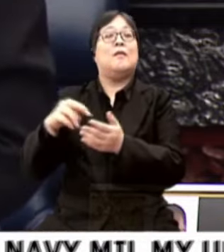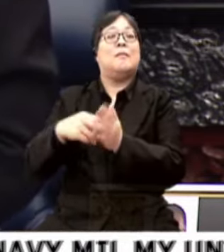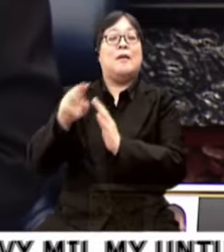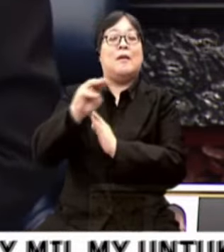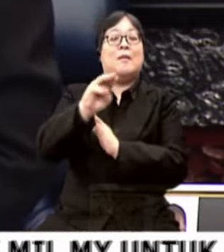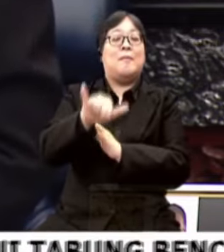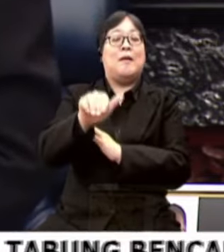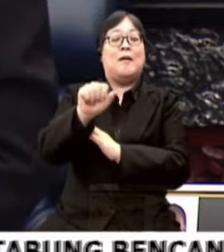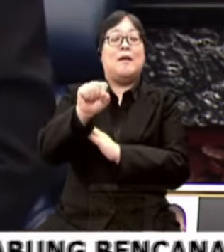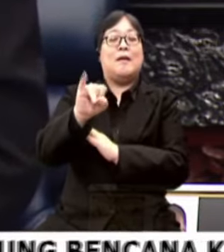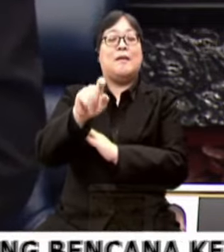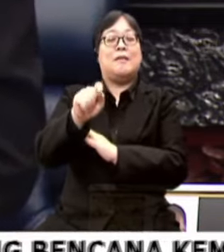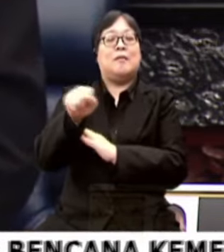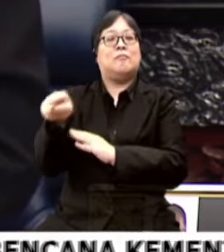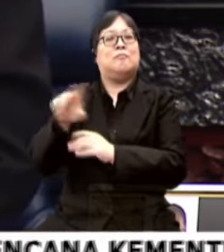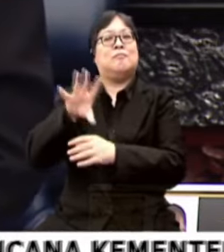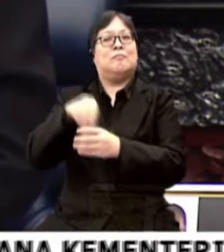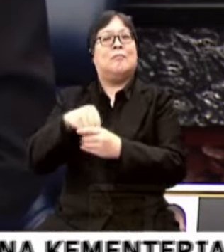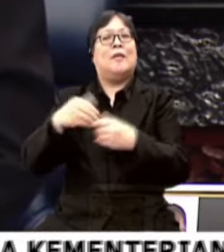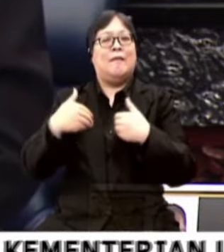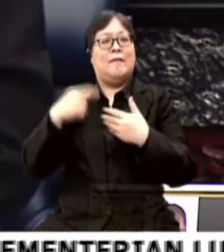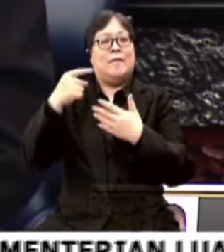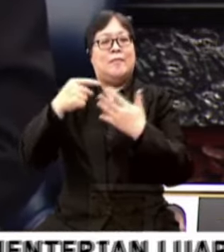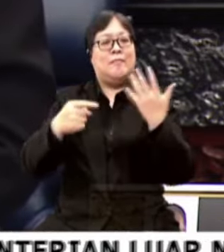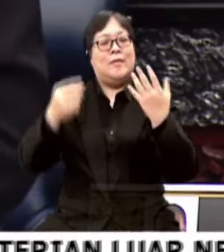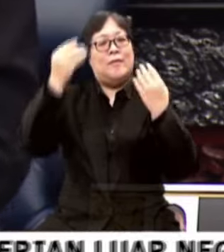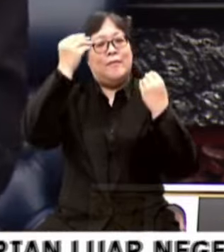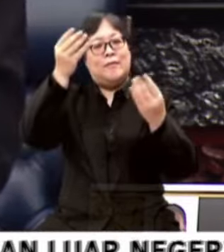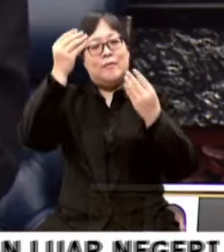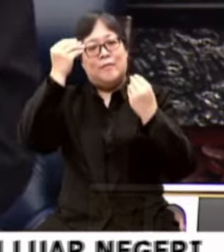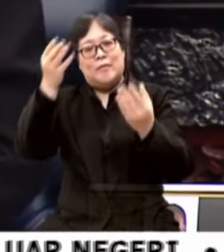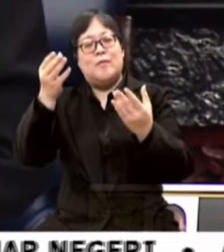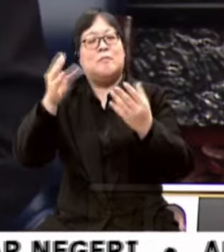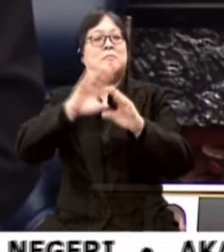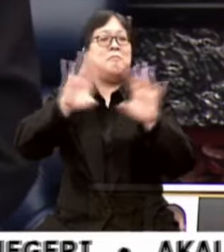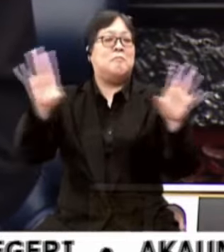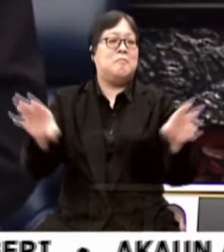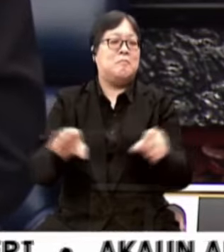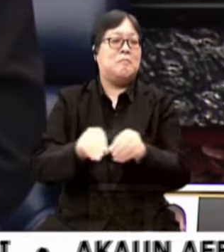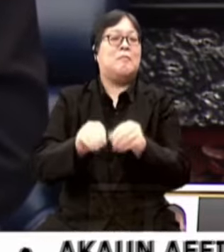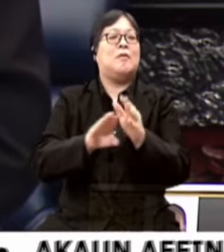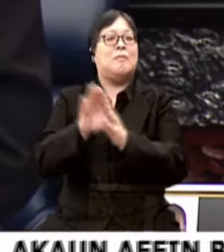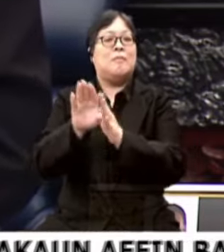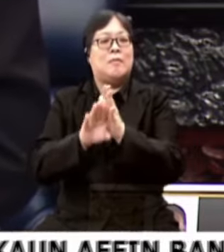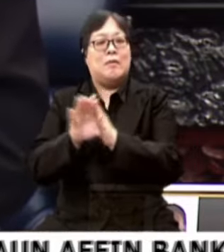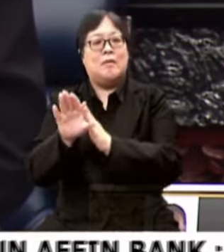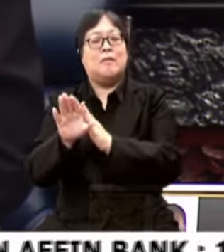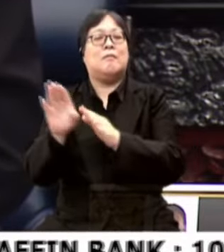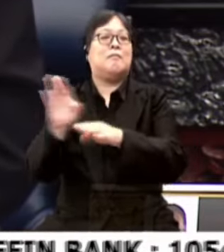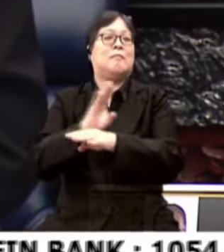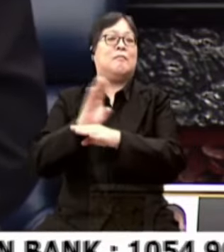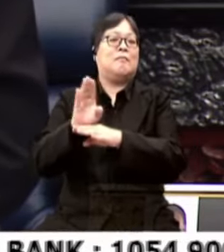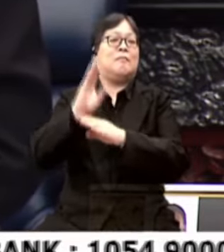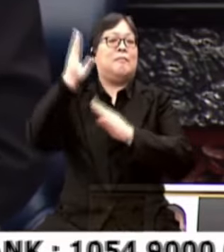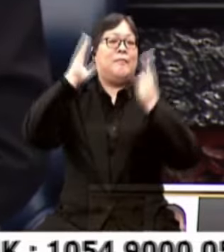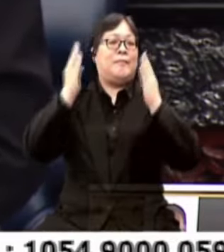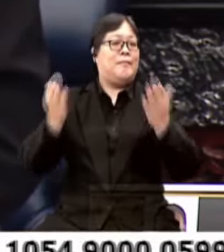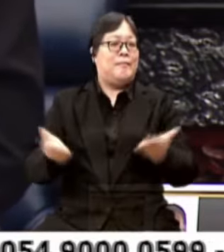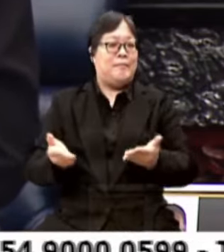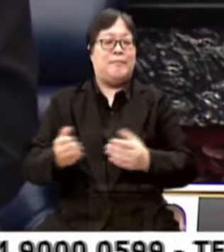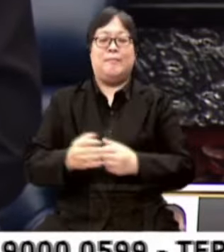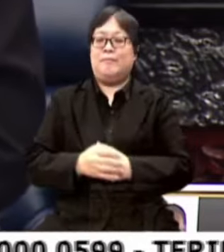SMP yang merangkumi maklumat-maklumat keseluruhan Pembangunan di negara kita